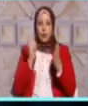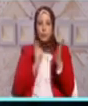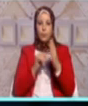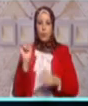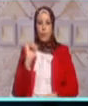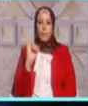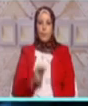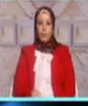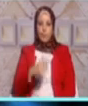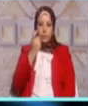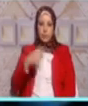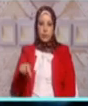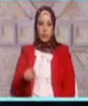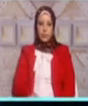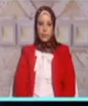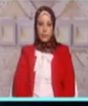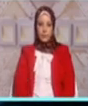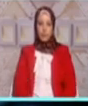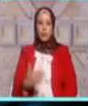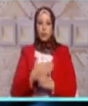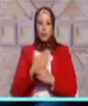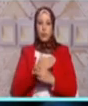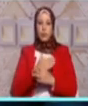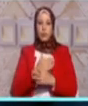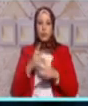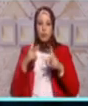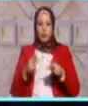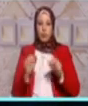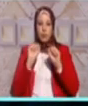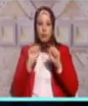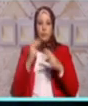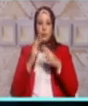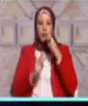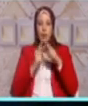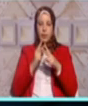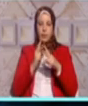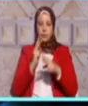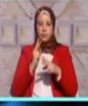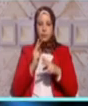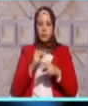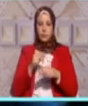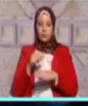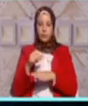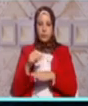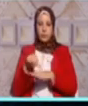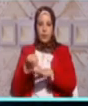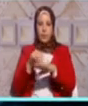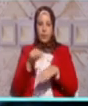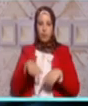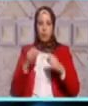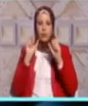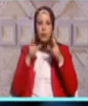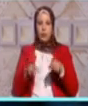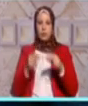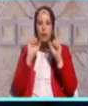بتيسر وتضمن ان ما يحصلش اي تعطيل لاي حاجه في خلال الساعه اللي ممكن تقطع فيها الكهرباء عن اي منطقه